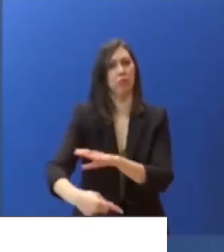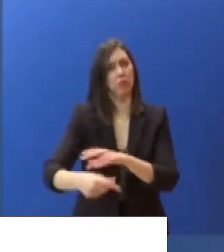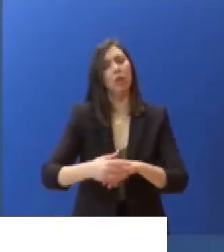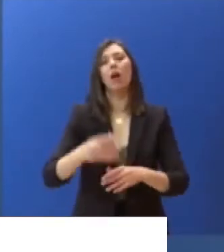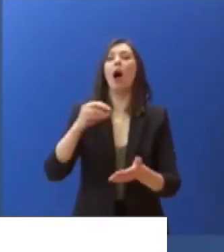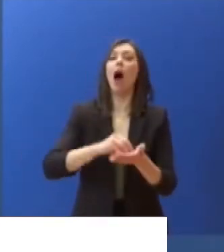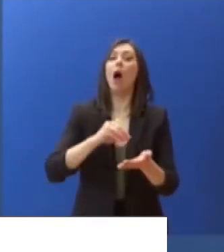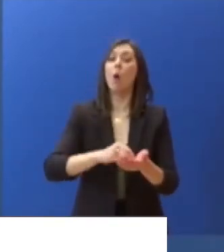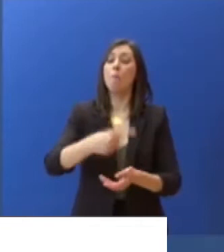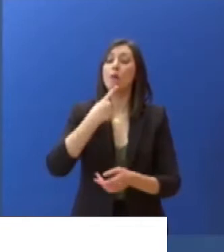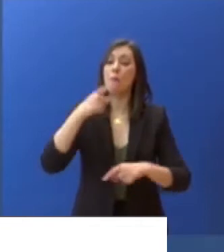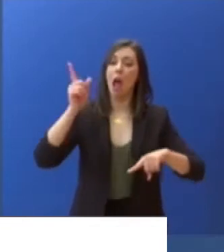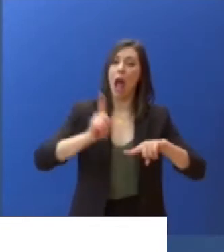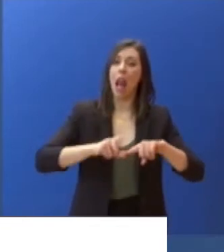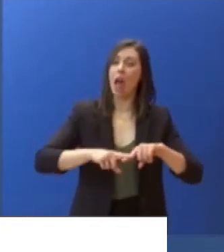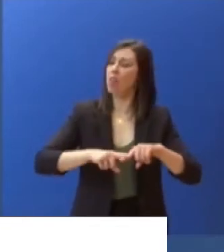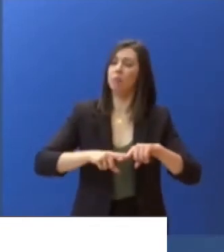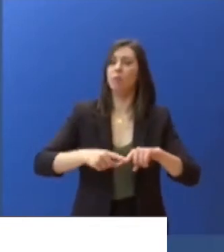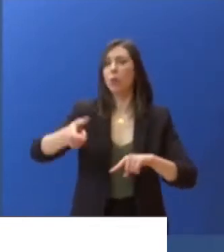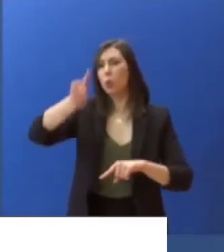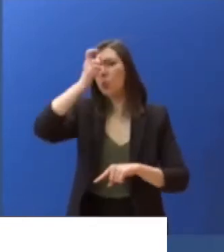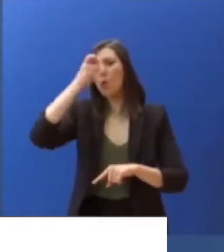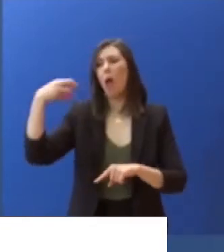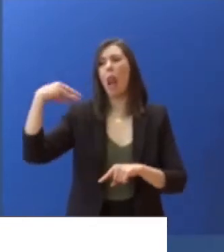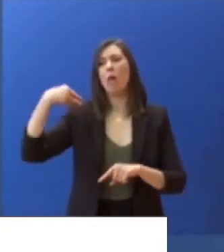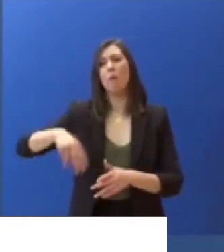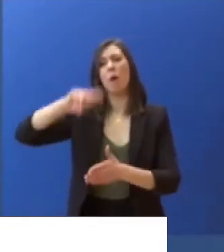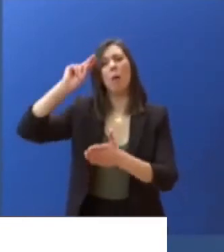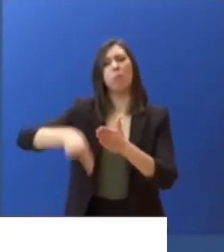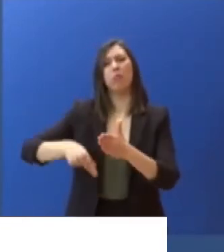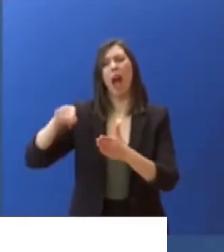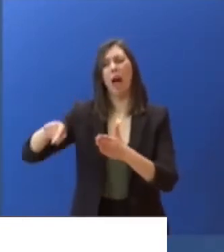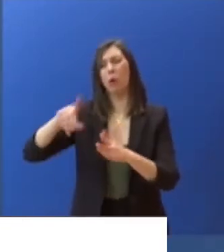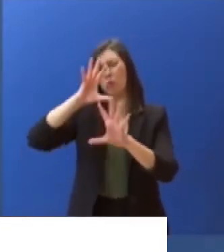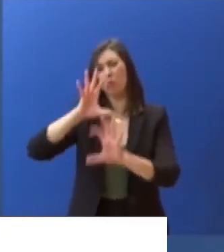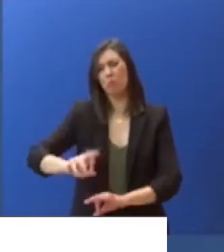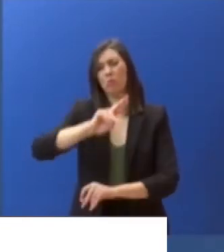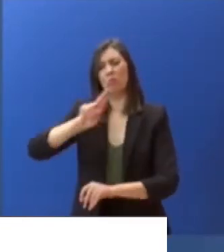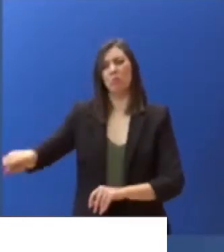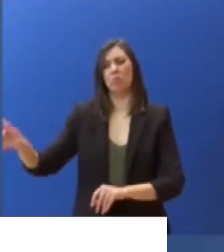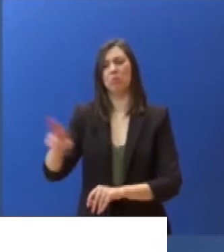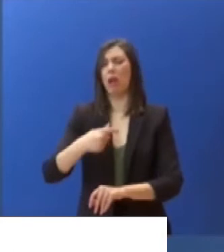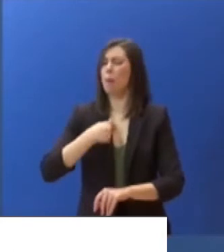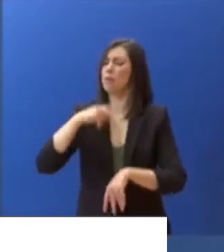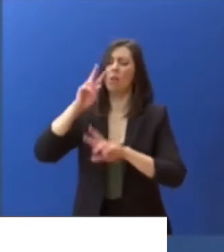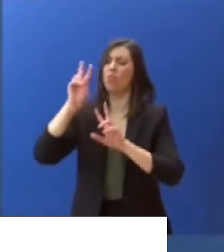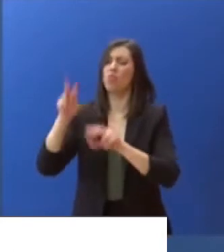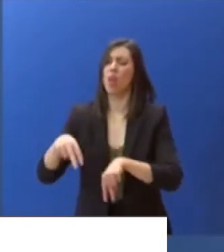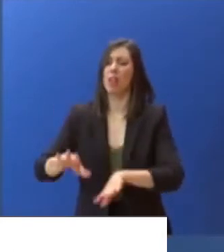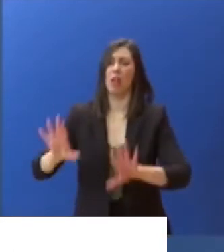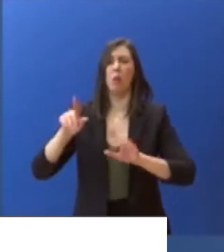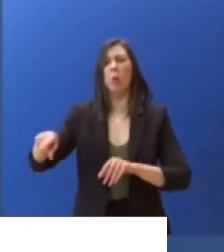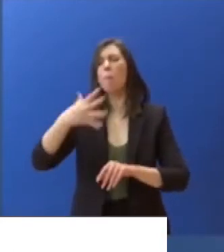Ελλάδα δεν αναγνωρίζει το άκυρο έγγραφο το οποίο υπέγραψε η Τουρκία με τη διοίκηση της Τρίπολης της Λιβύης σχετικά με τη δήθεν οριοθέτηση θαλασσίων